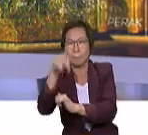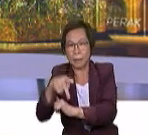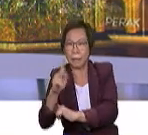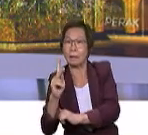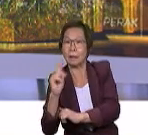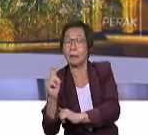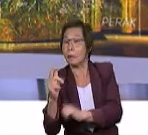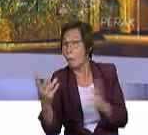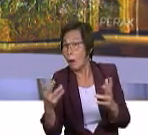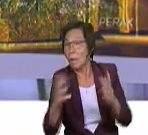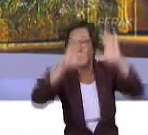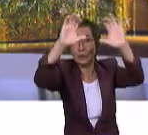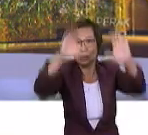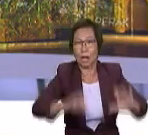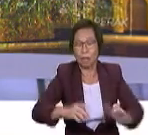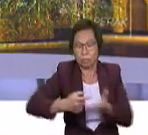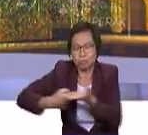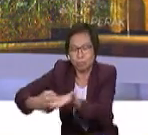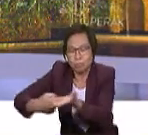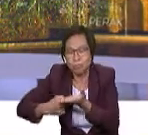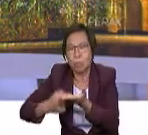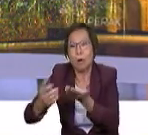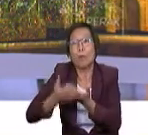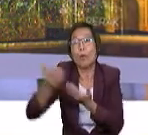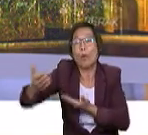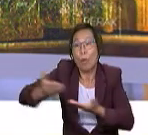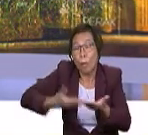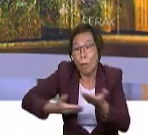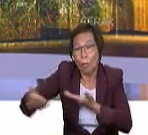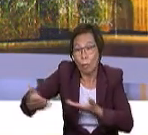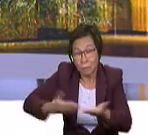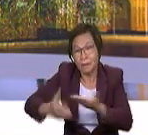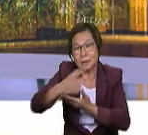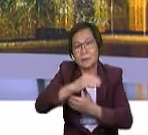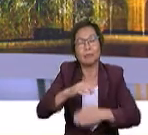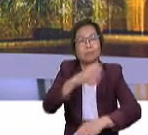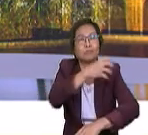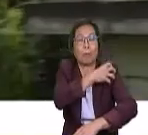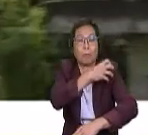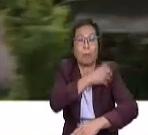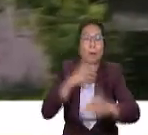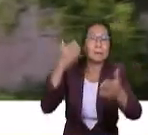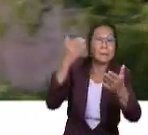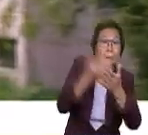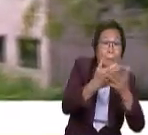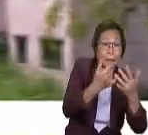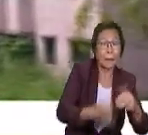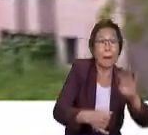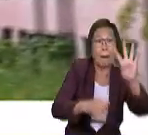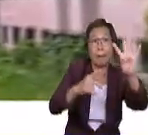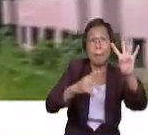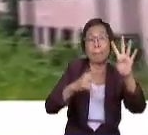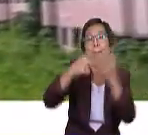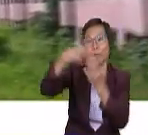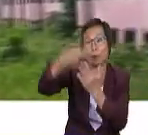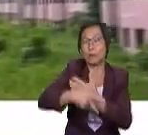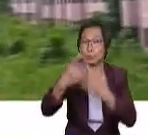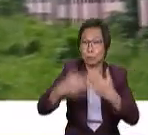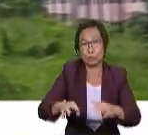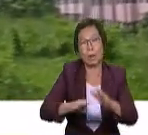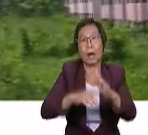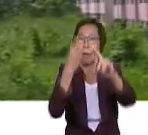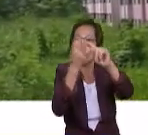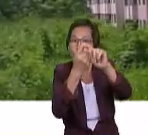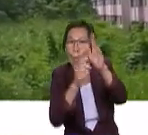Tempatan menerusi pendekatan rundingan, mudah cara dan penguatkuasaan. Sehingga kini, 4 projek berjaya dipulihkan